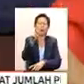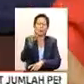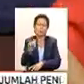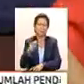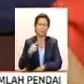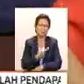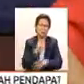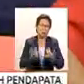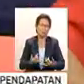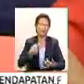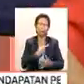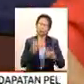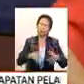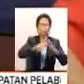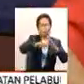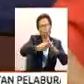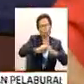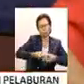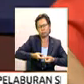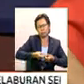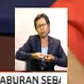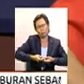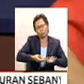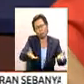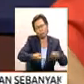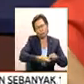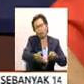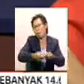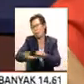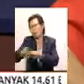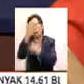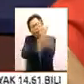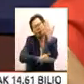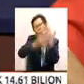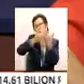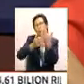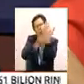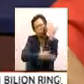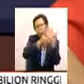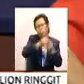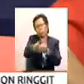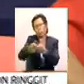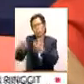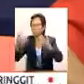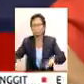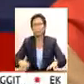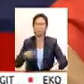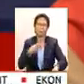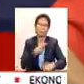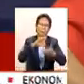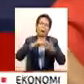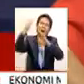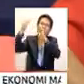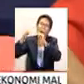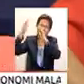Jadi kita telah mula untuk mengedarkan gaya ini di seluruh negara. So mudah-mudahan itu akan dapat menjadi satu